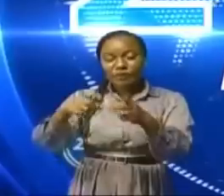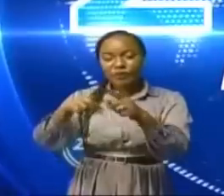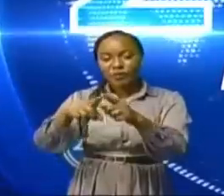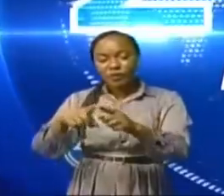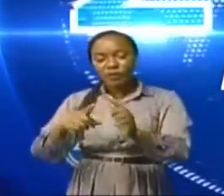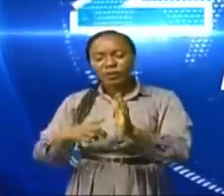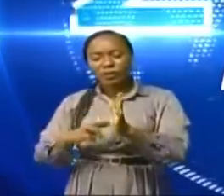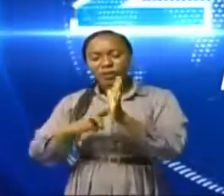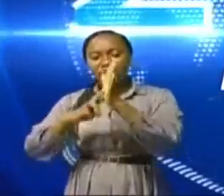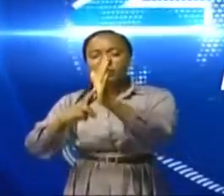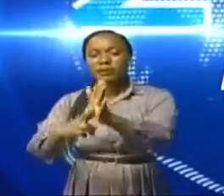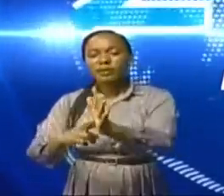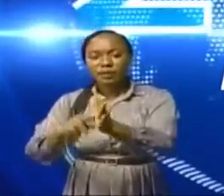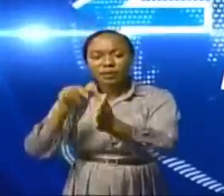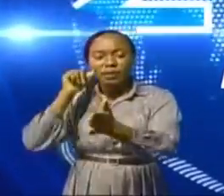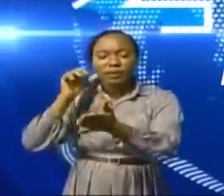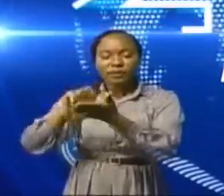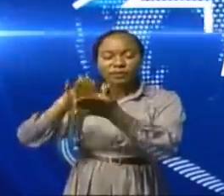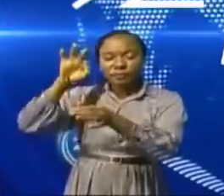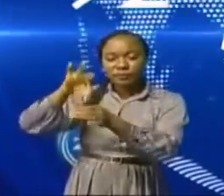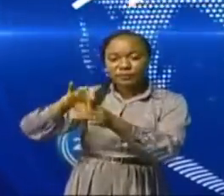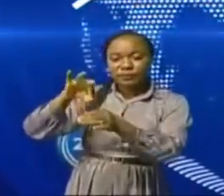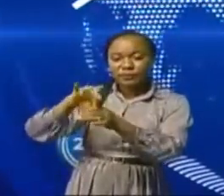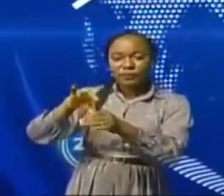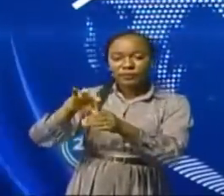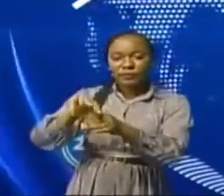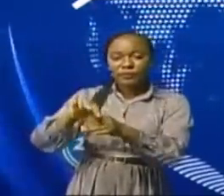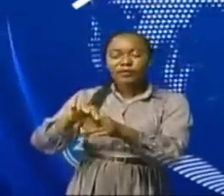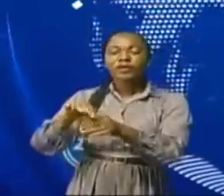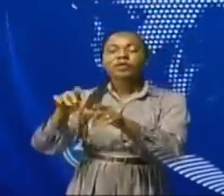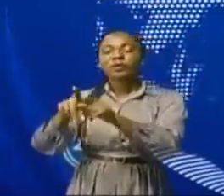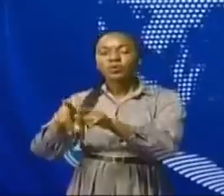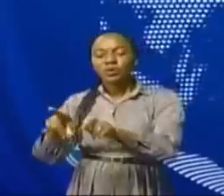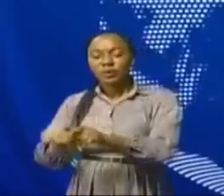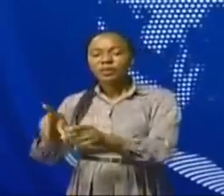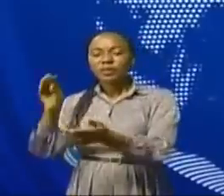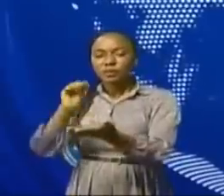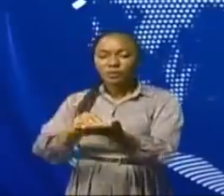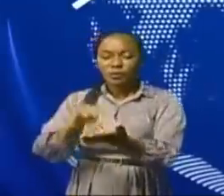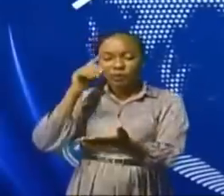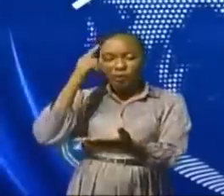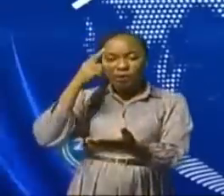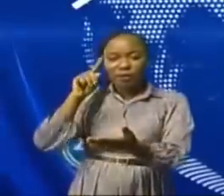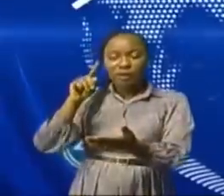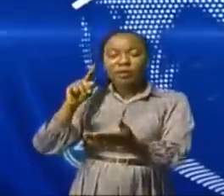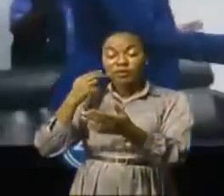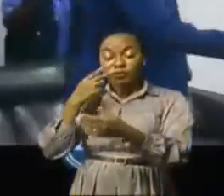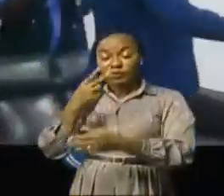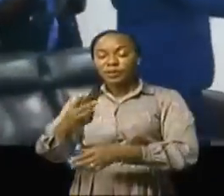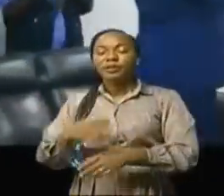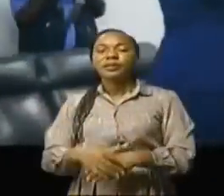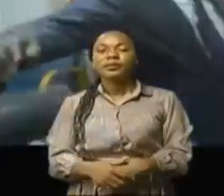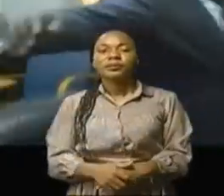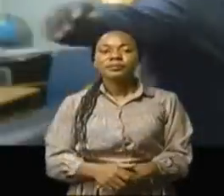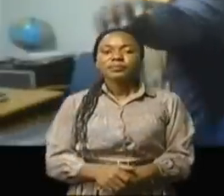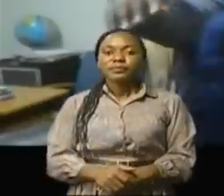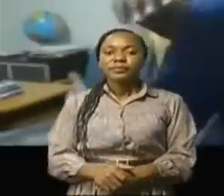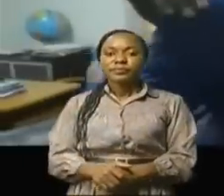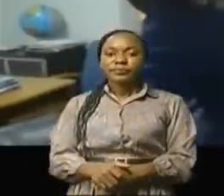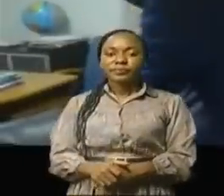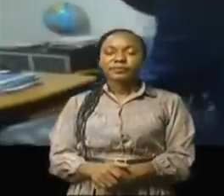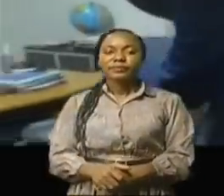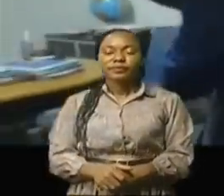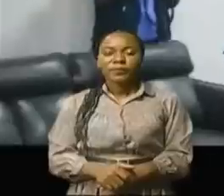présenté les femmes candidates au poste de secrétaire exécutif adjoint de la SADC, Vital Paga. Les relations